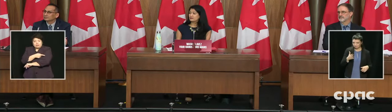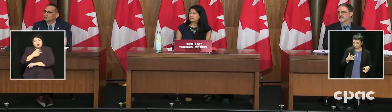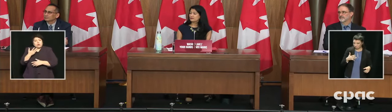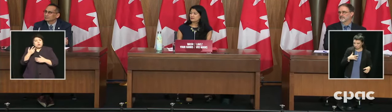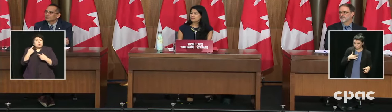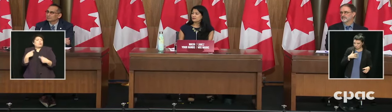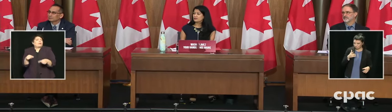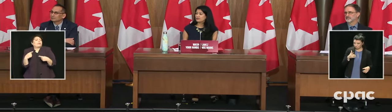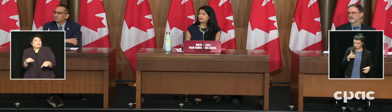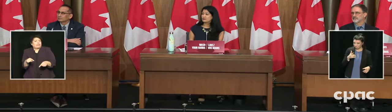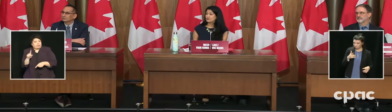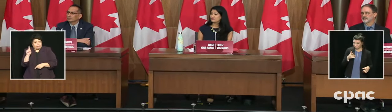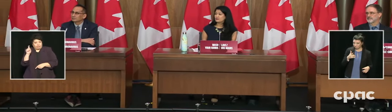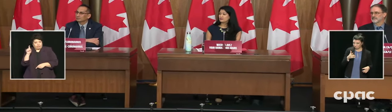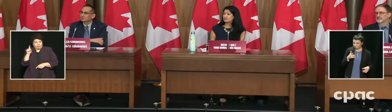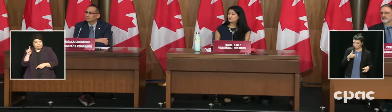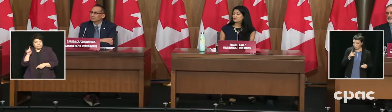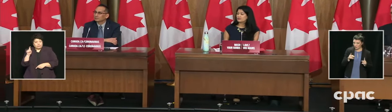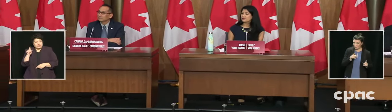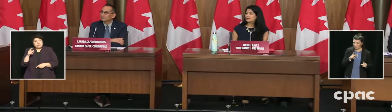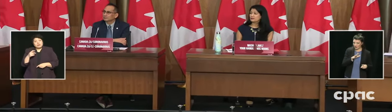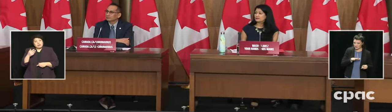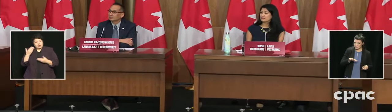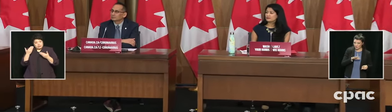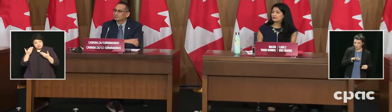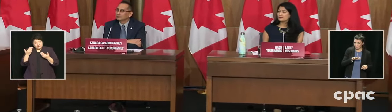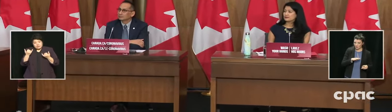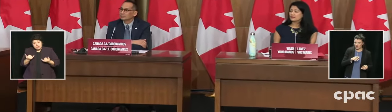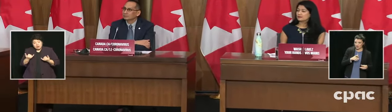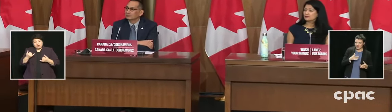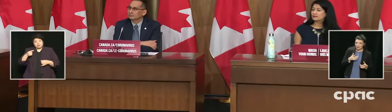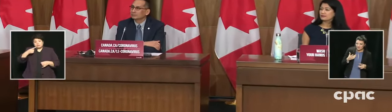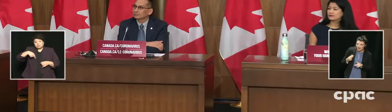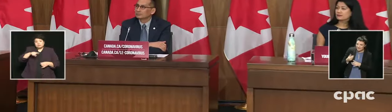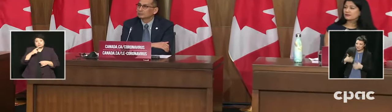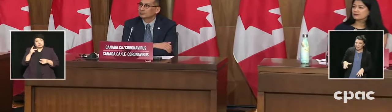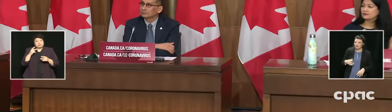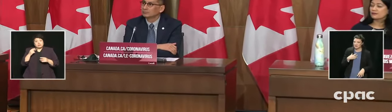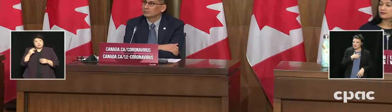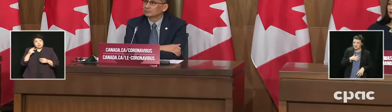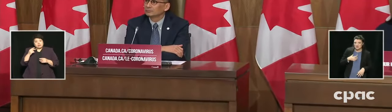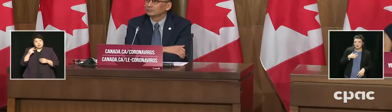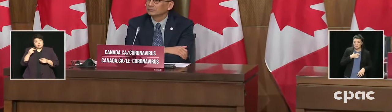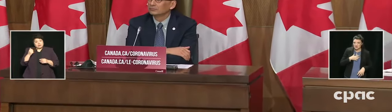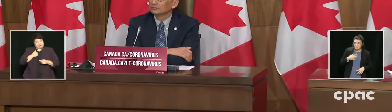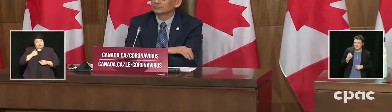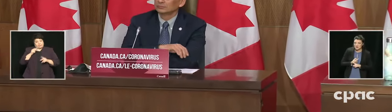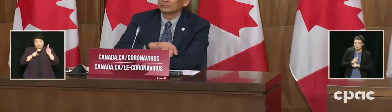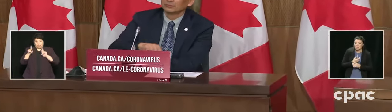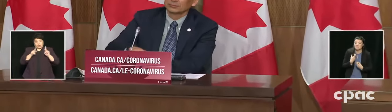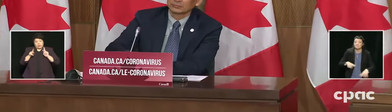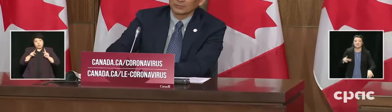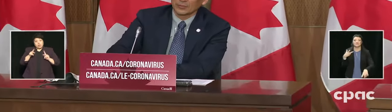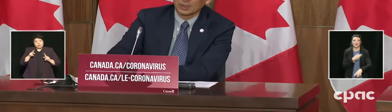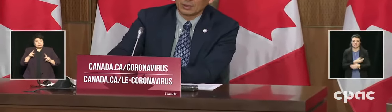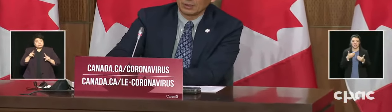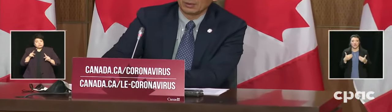quand même pas mal d'anxiété du côté de la population qui va devoir patienter plusieurs mois avant d'obtenir son vaccin?